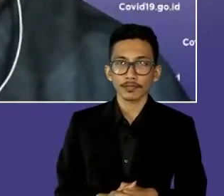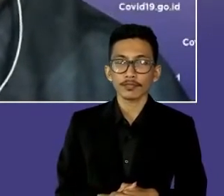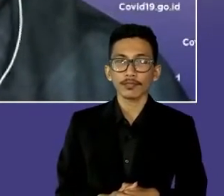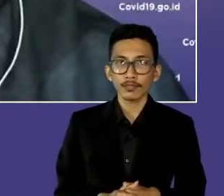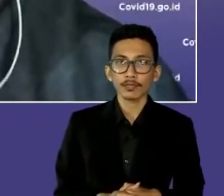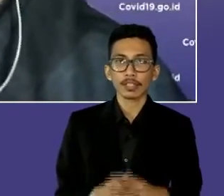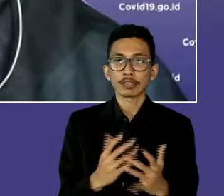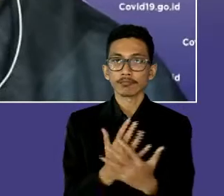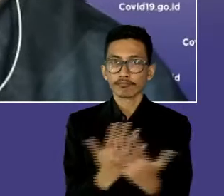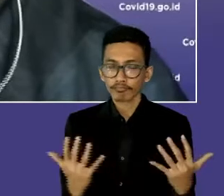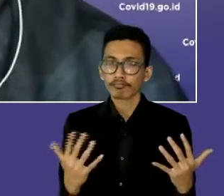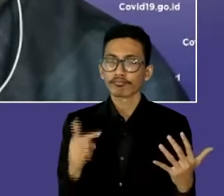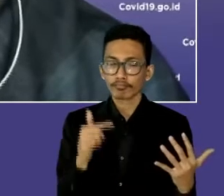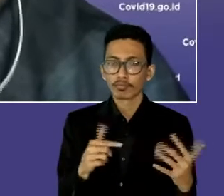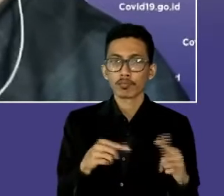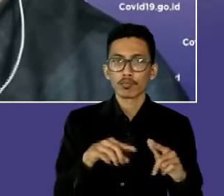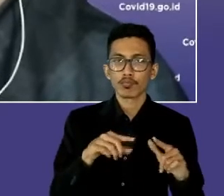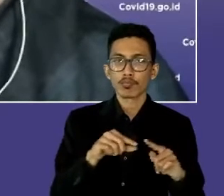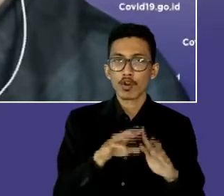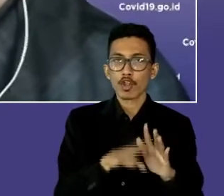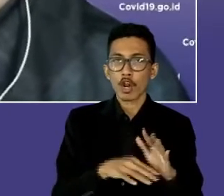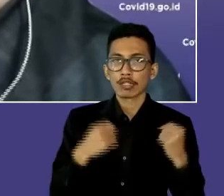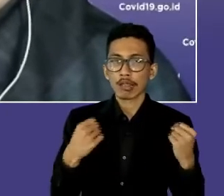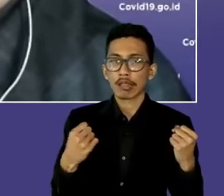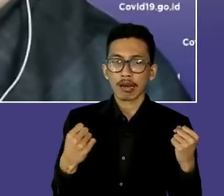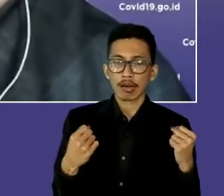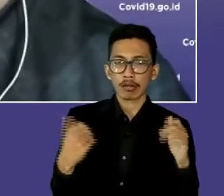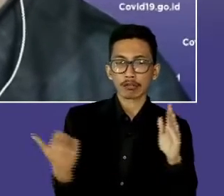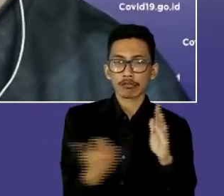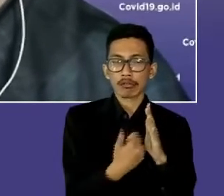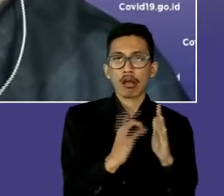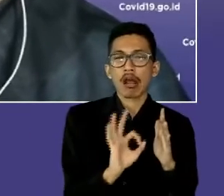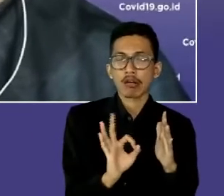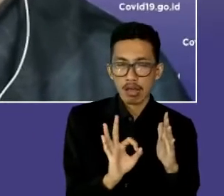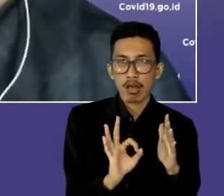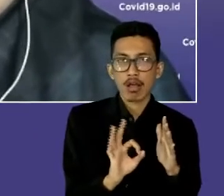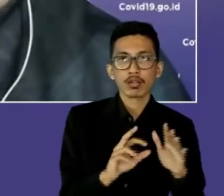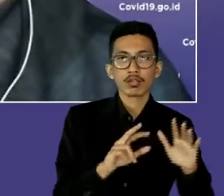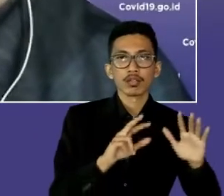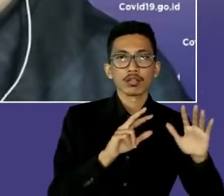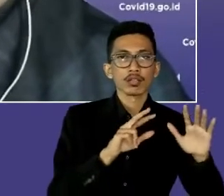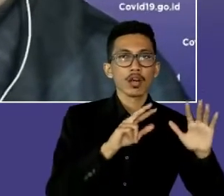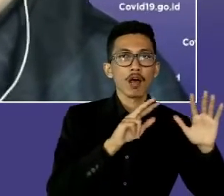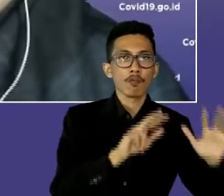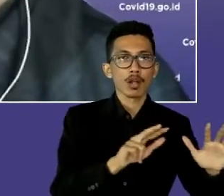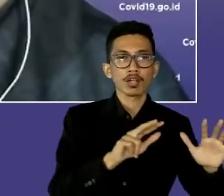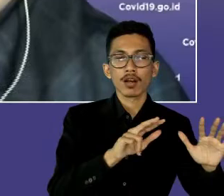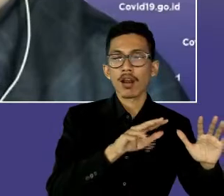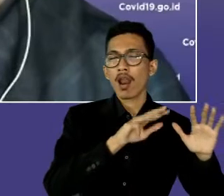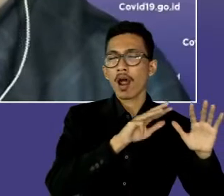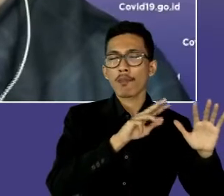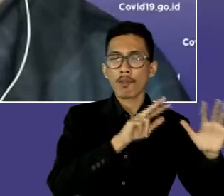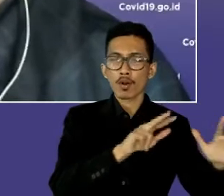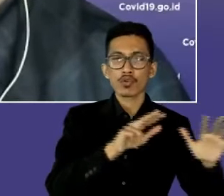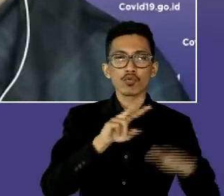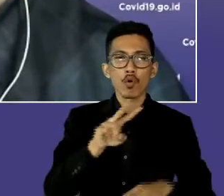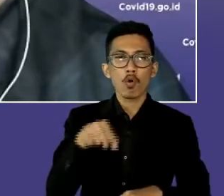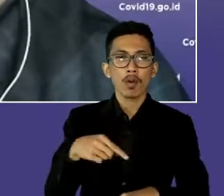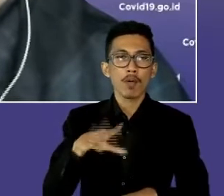dengan kepatuhan prokes rendah gitu ya, prokesnya rendah. Pemukiman 82,29